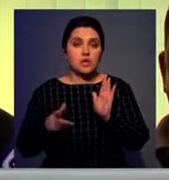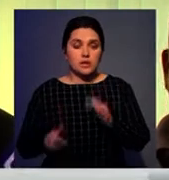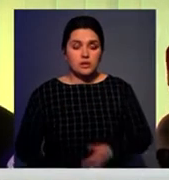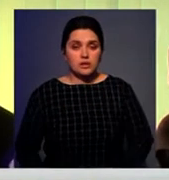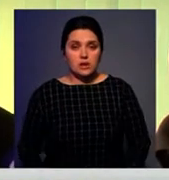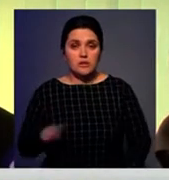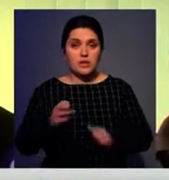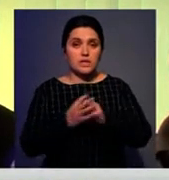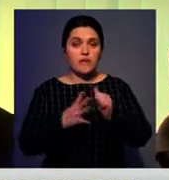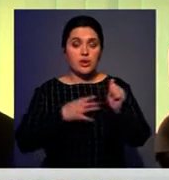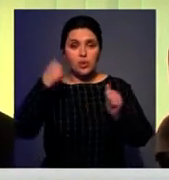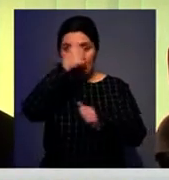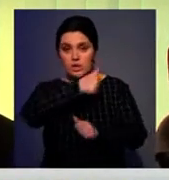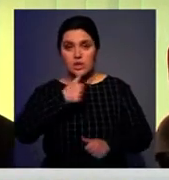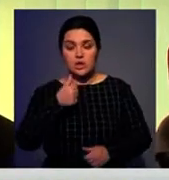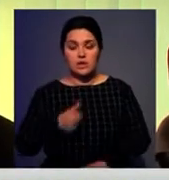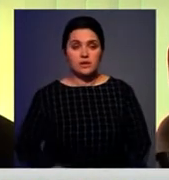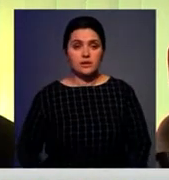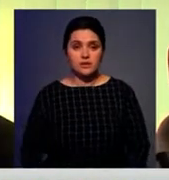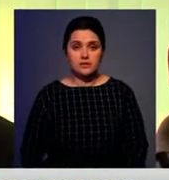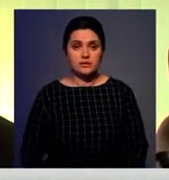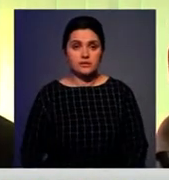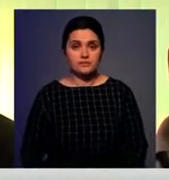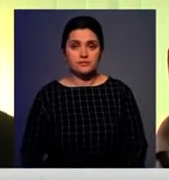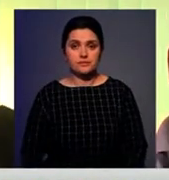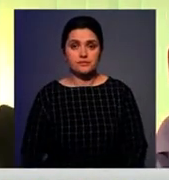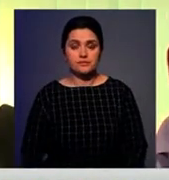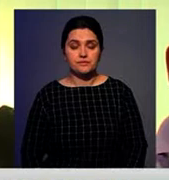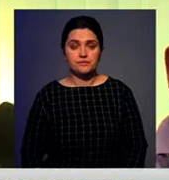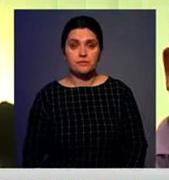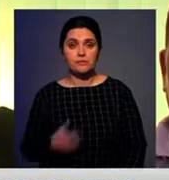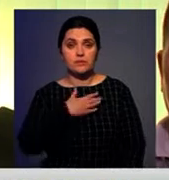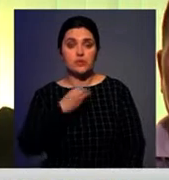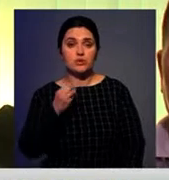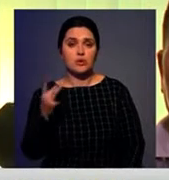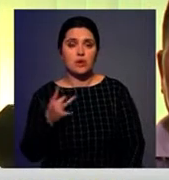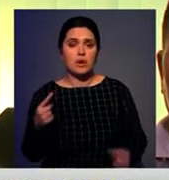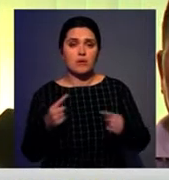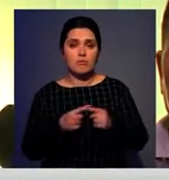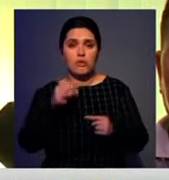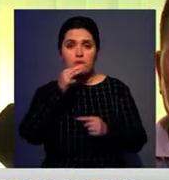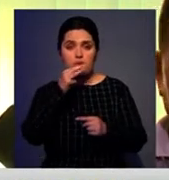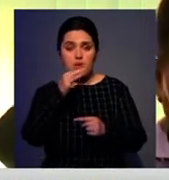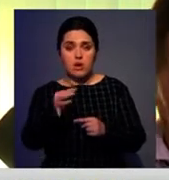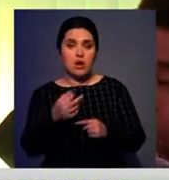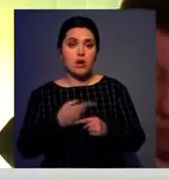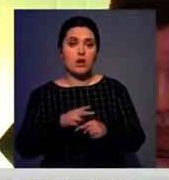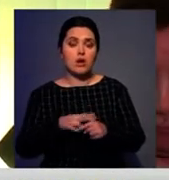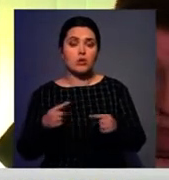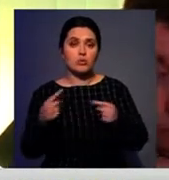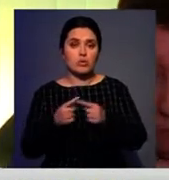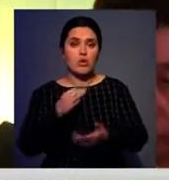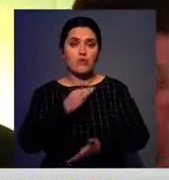9 июня 2019 года. Мы еще раз подтверждаем, что это отвечает всем принципам